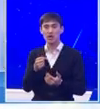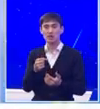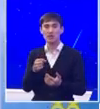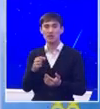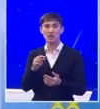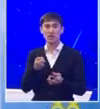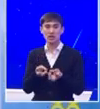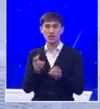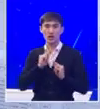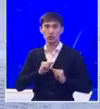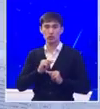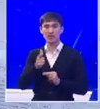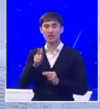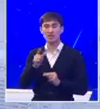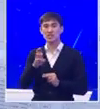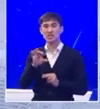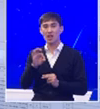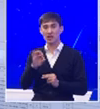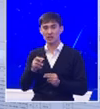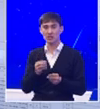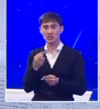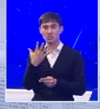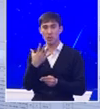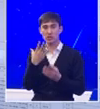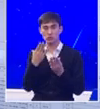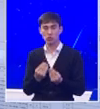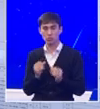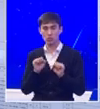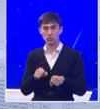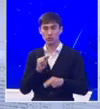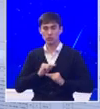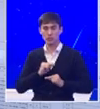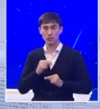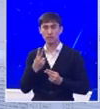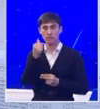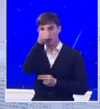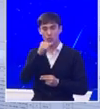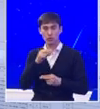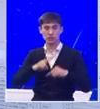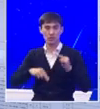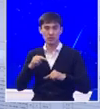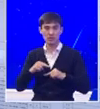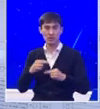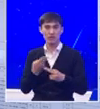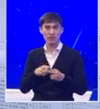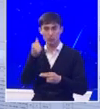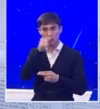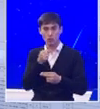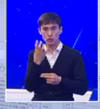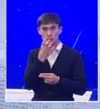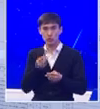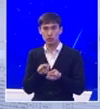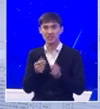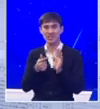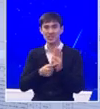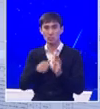солярке. Нормативный срок 2 года строительства этой котельной. Но так как надо было подать тепло в этом году, наша компания за 7